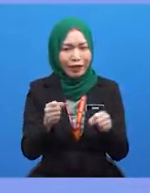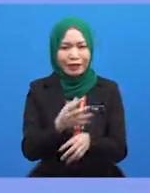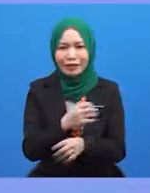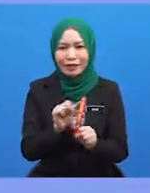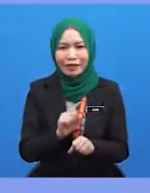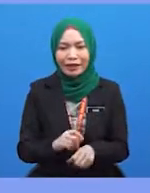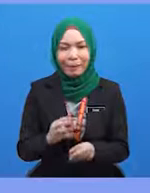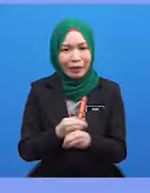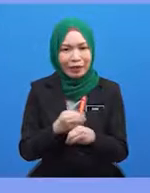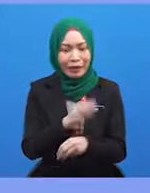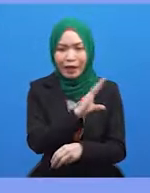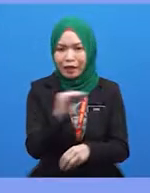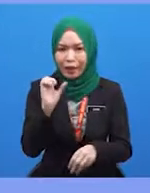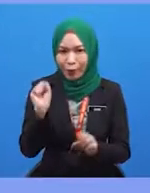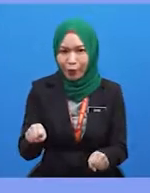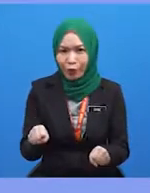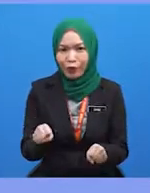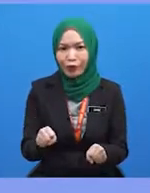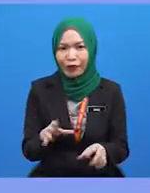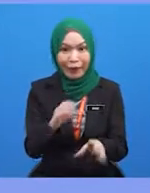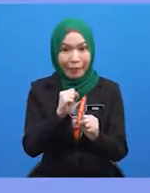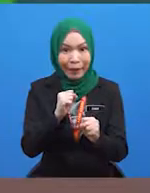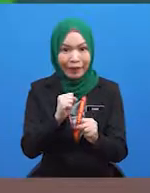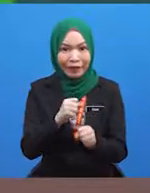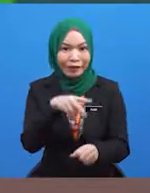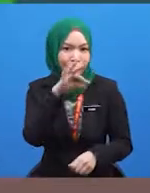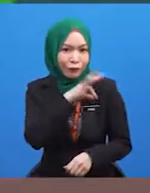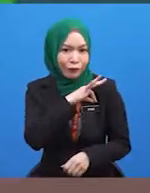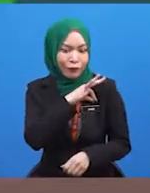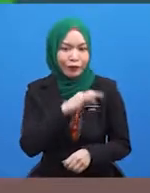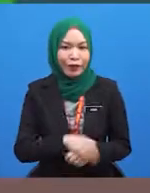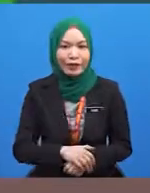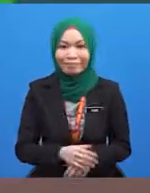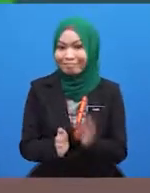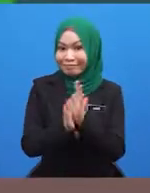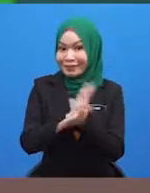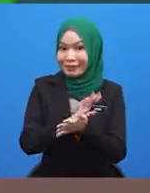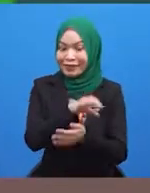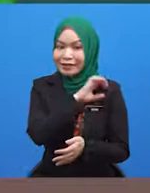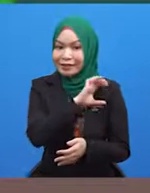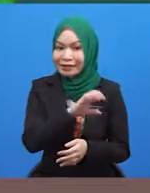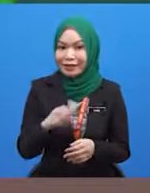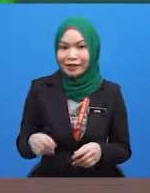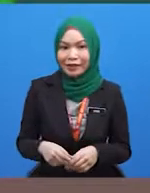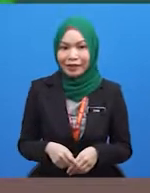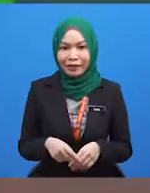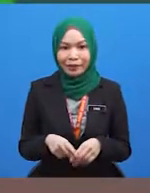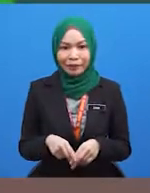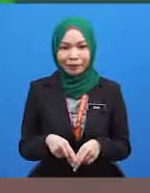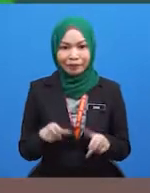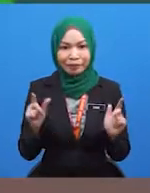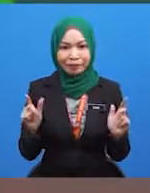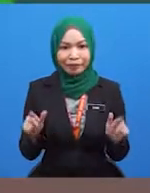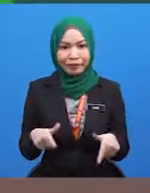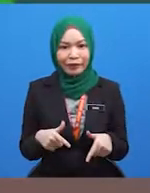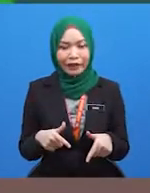masalah serta mampu menjana keuntungan. Jadi, ciri-ciri utama idea perniagaan